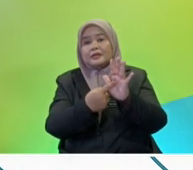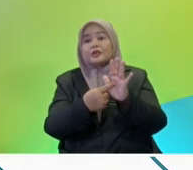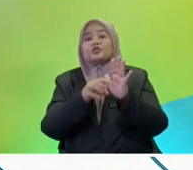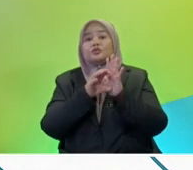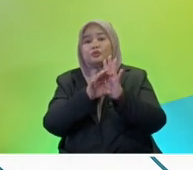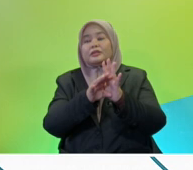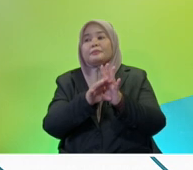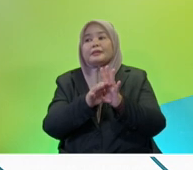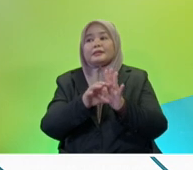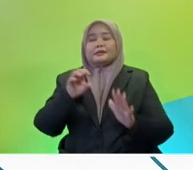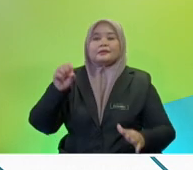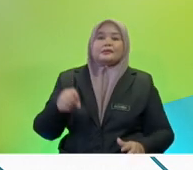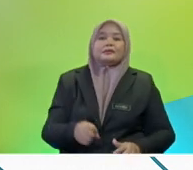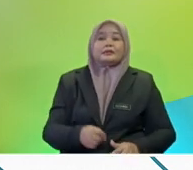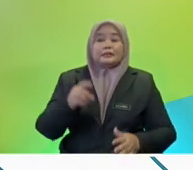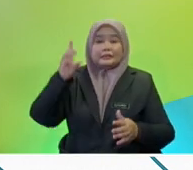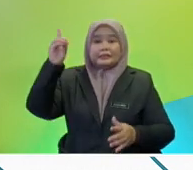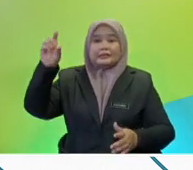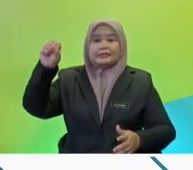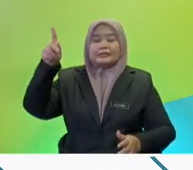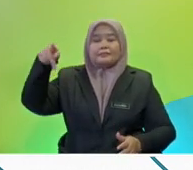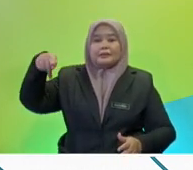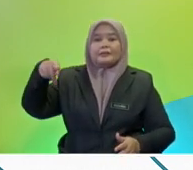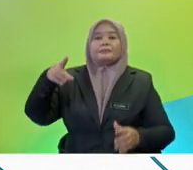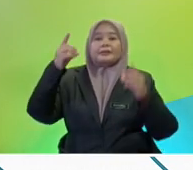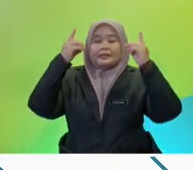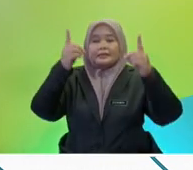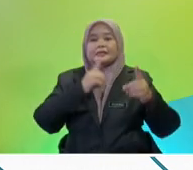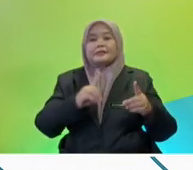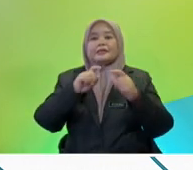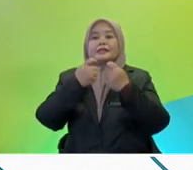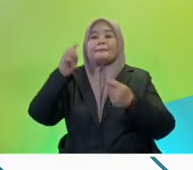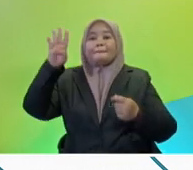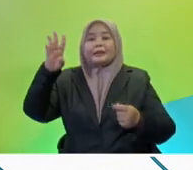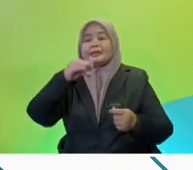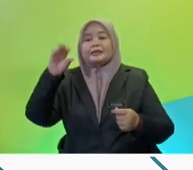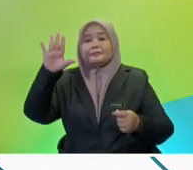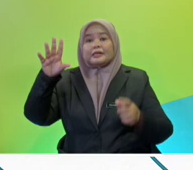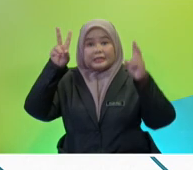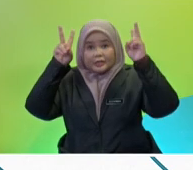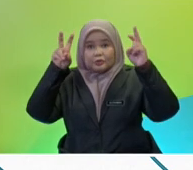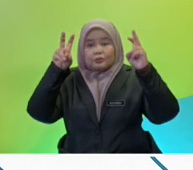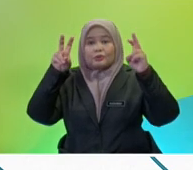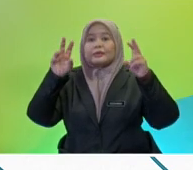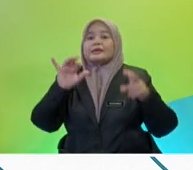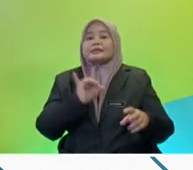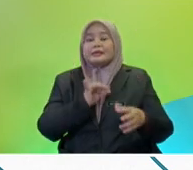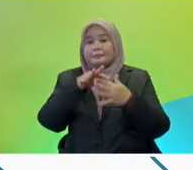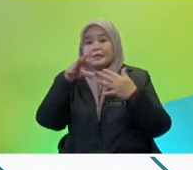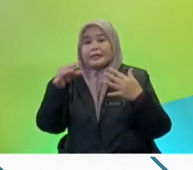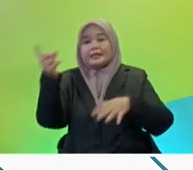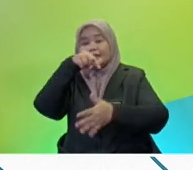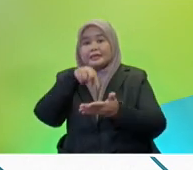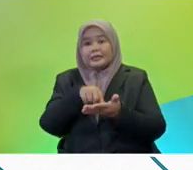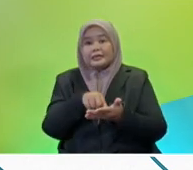SGP pendidikan Islam tingkatan 4 dan 5 jadi tajuk yang Ustadzah telah pilih hari ini